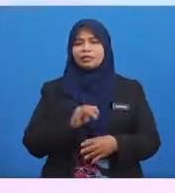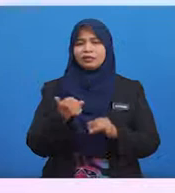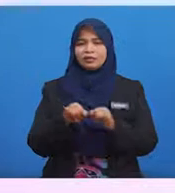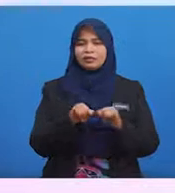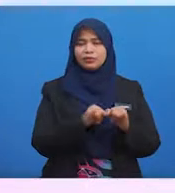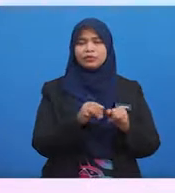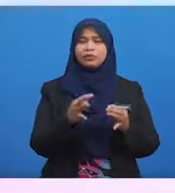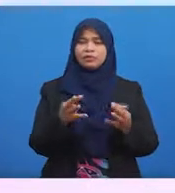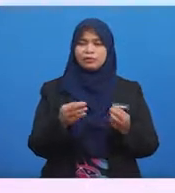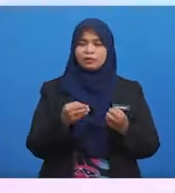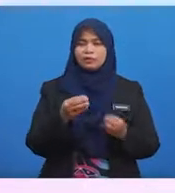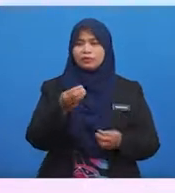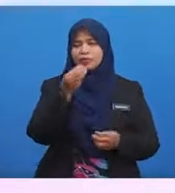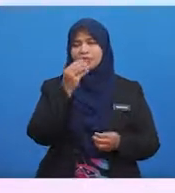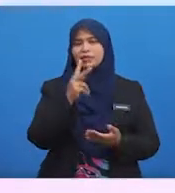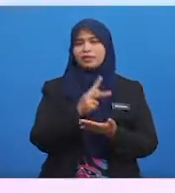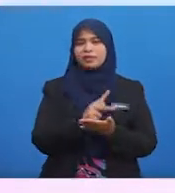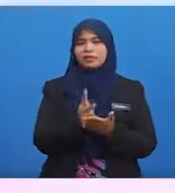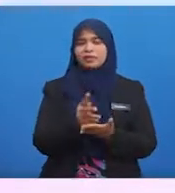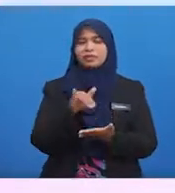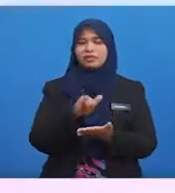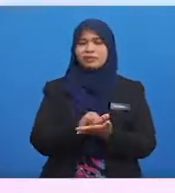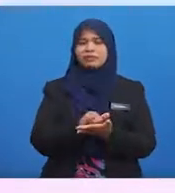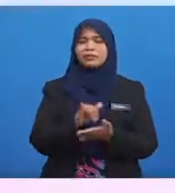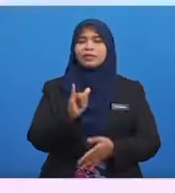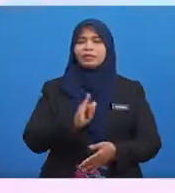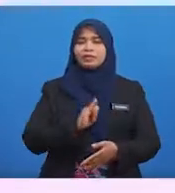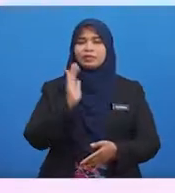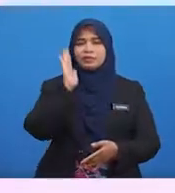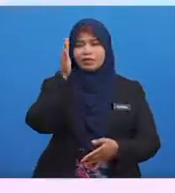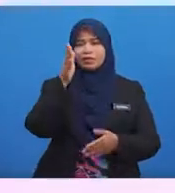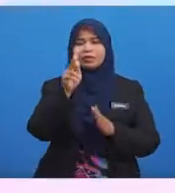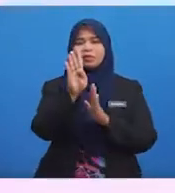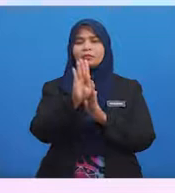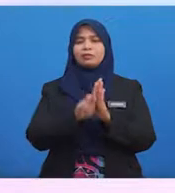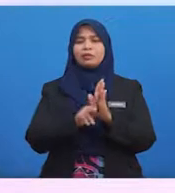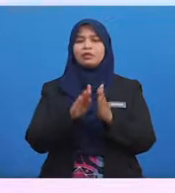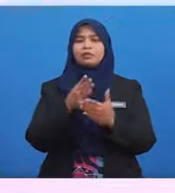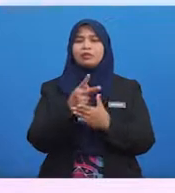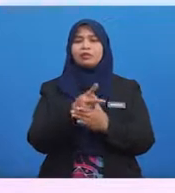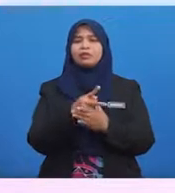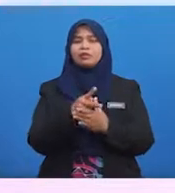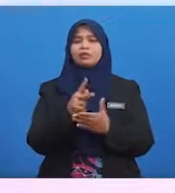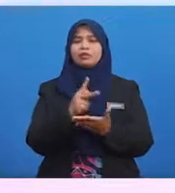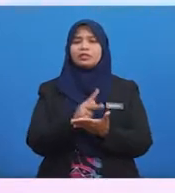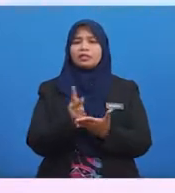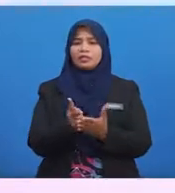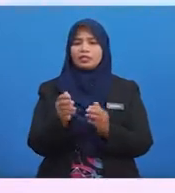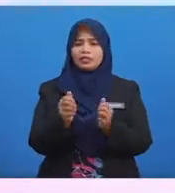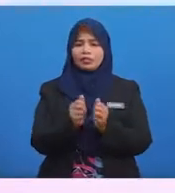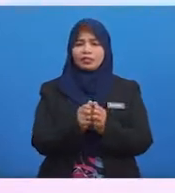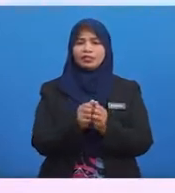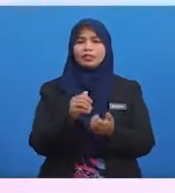ini makan kek itu saya akan berkongsi kick dengan ad